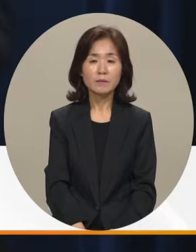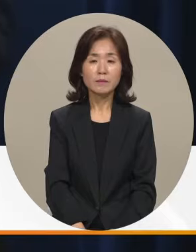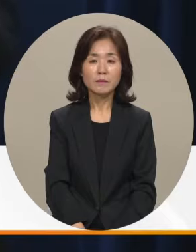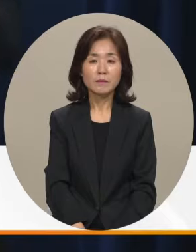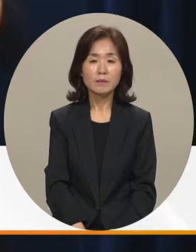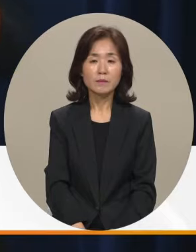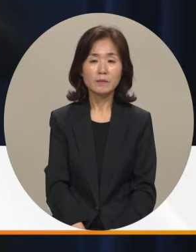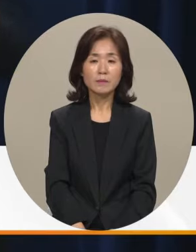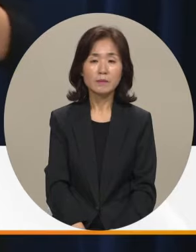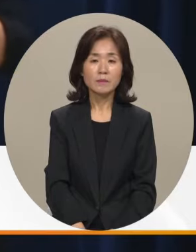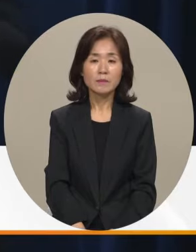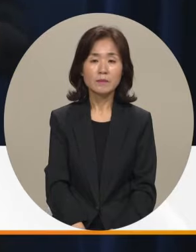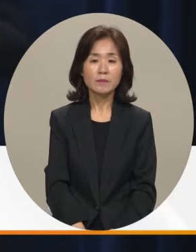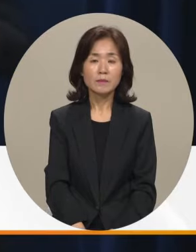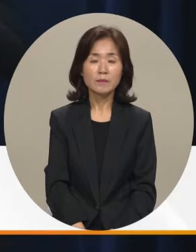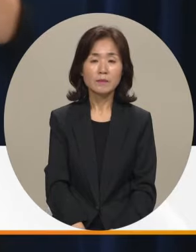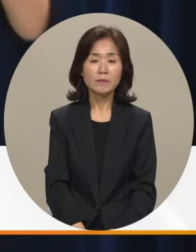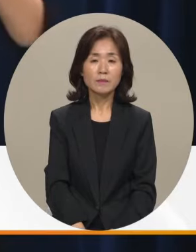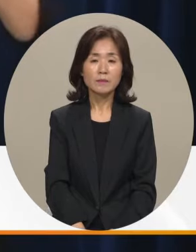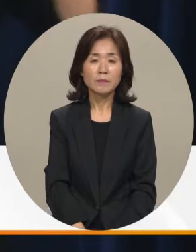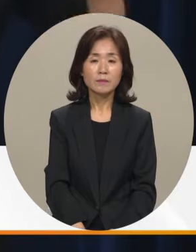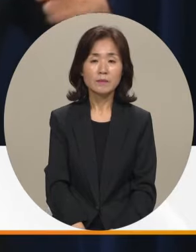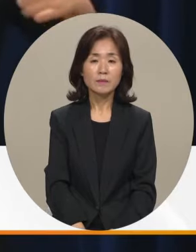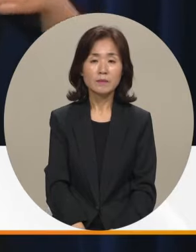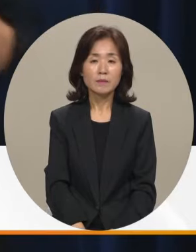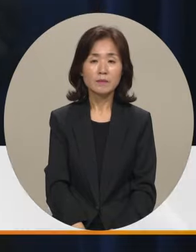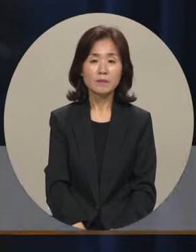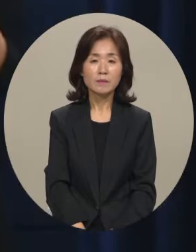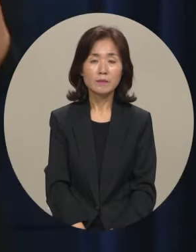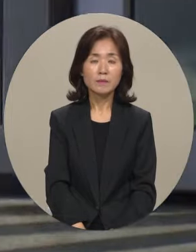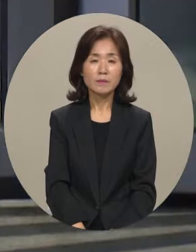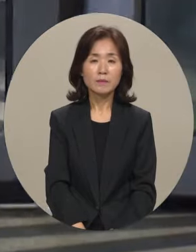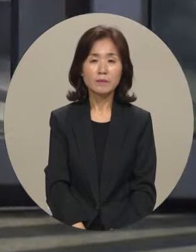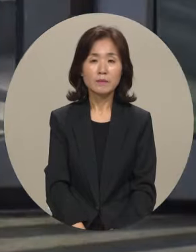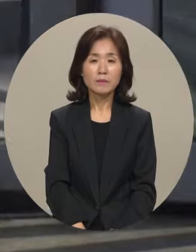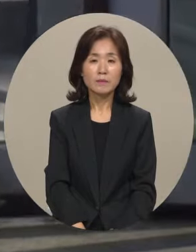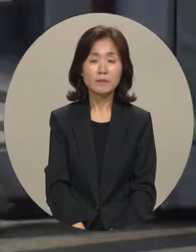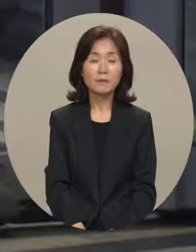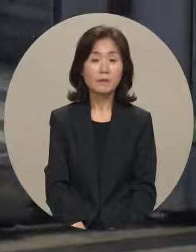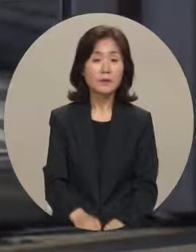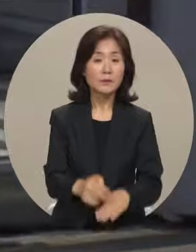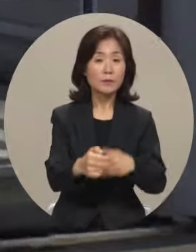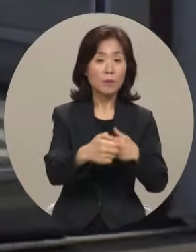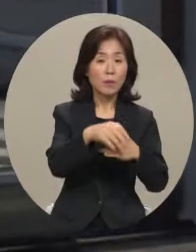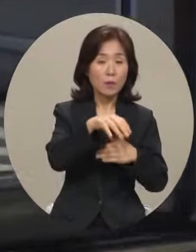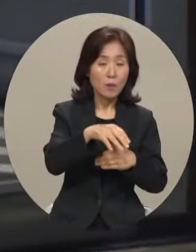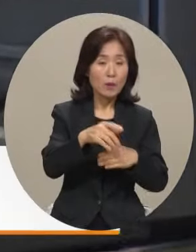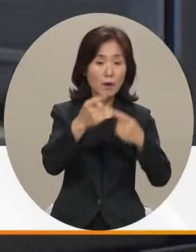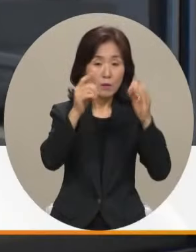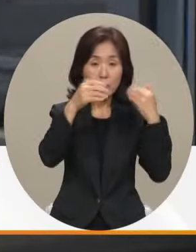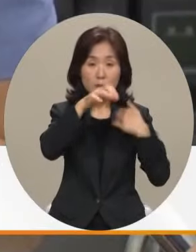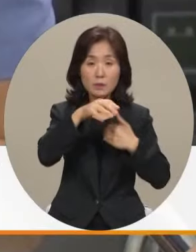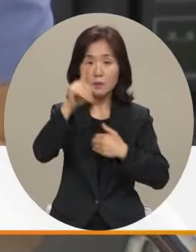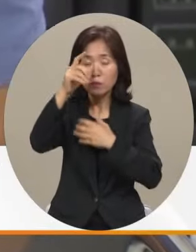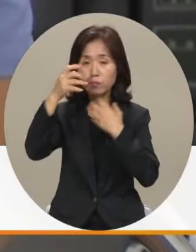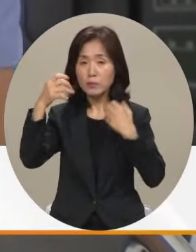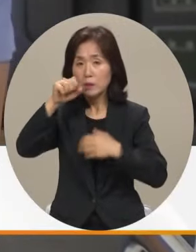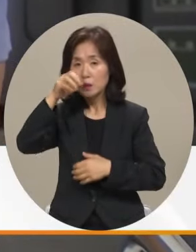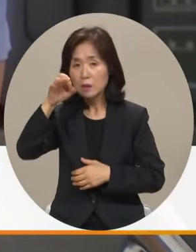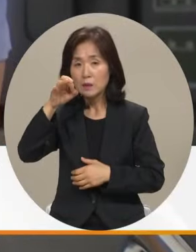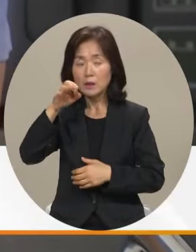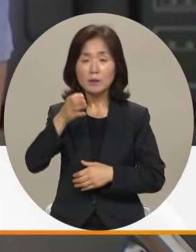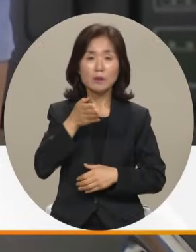의료계 크게 의료계가 크게 다르지 않습니다 의료계와 현장에서는 정부가 예산과